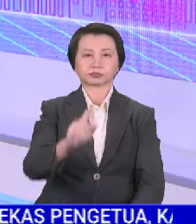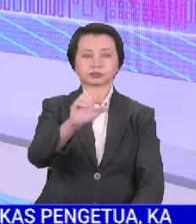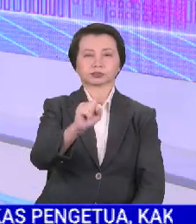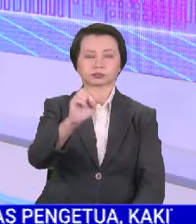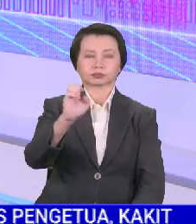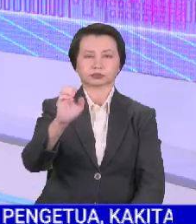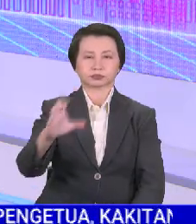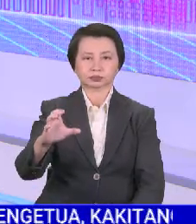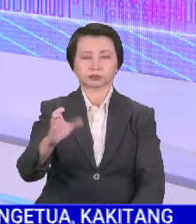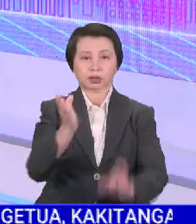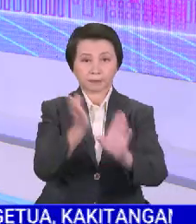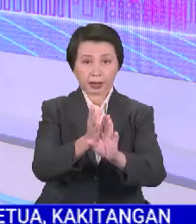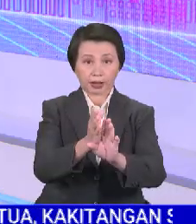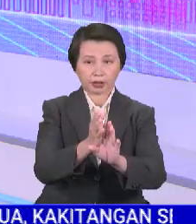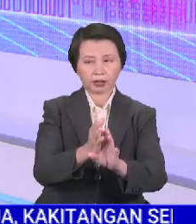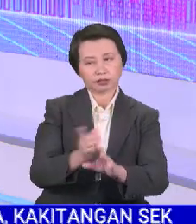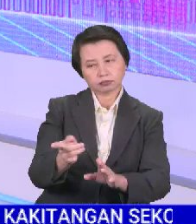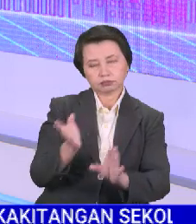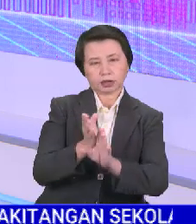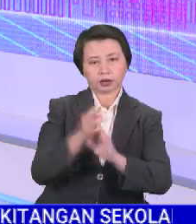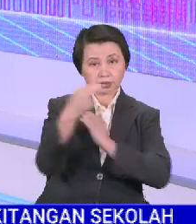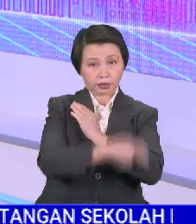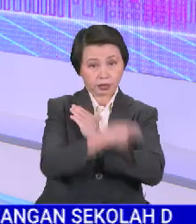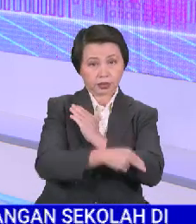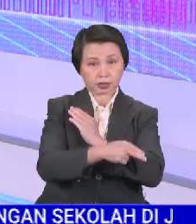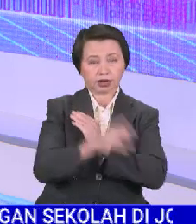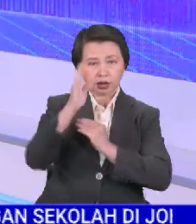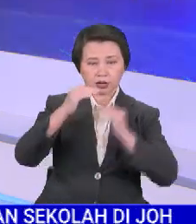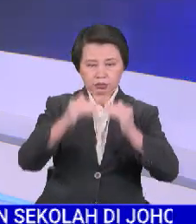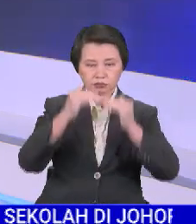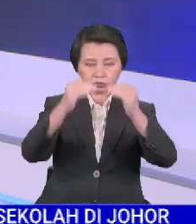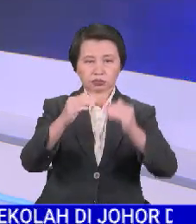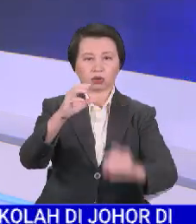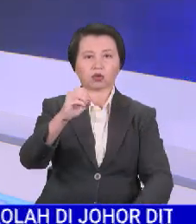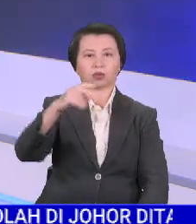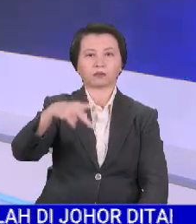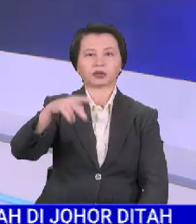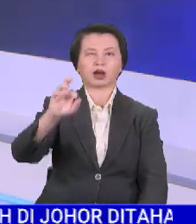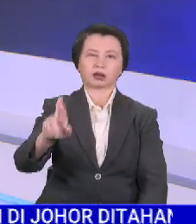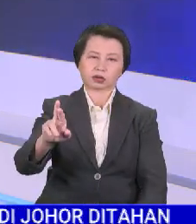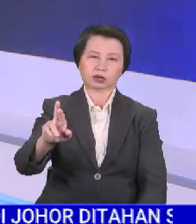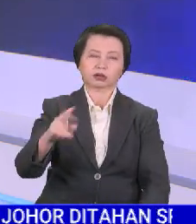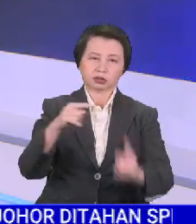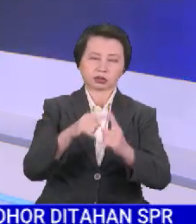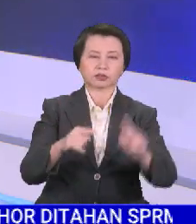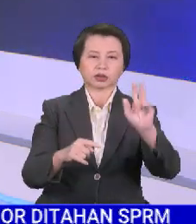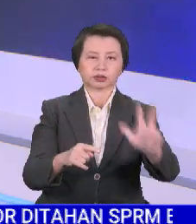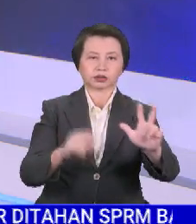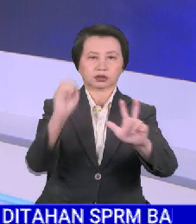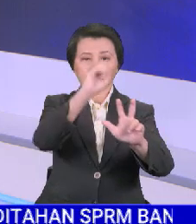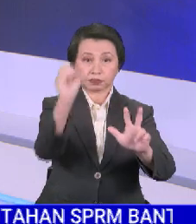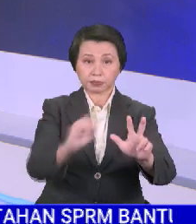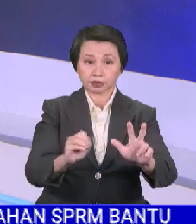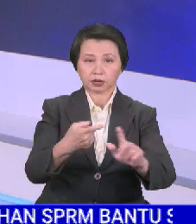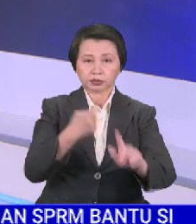Malaysia menjangkaukan banyak negara Malaysia bnm akan menaikkan kada dasar semalaman opr kepada 300